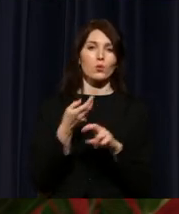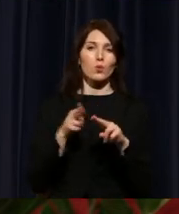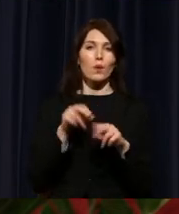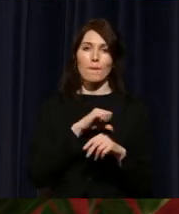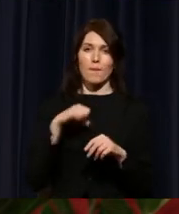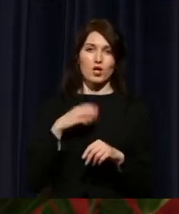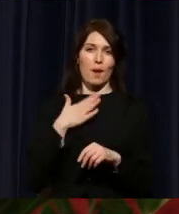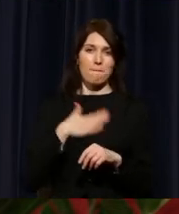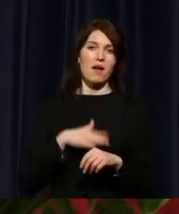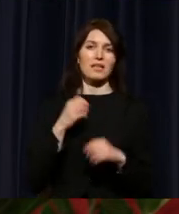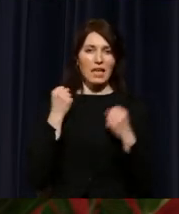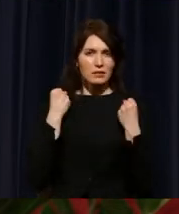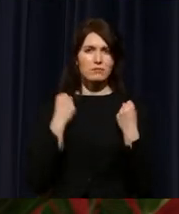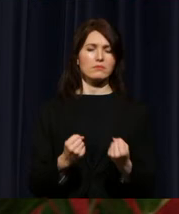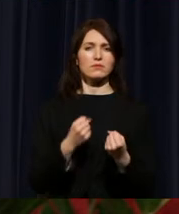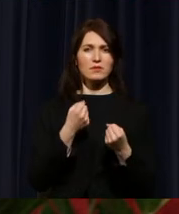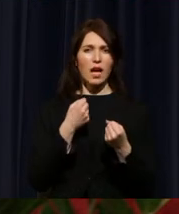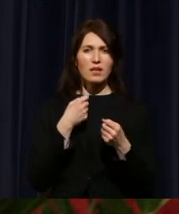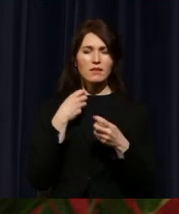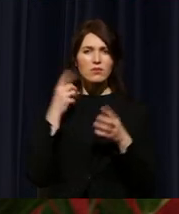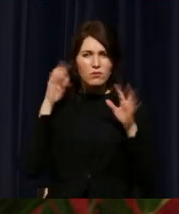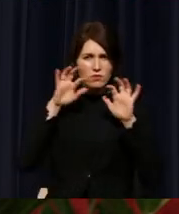pašai patīk tā riktīgi izurķēt, jā,